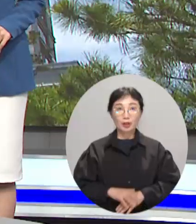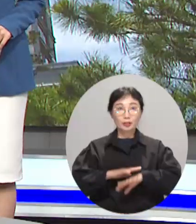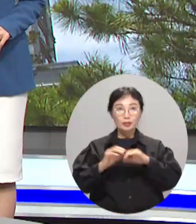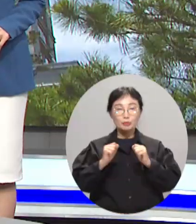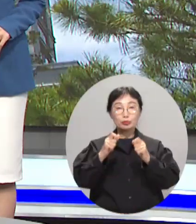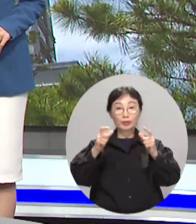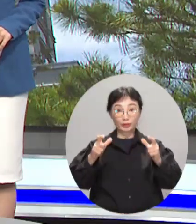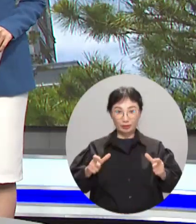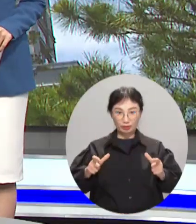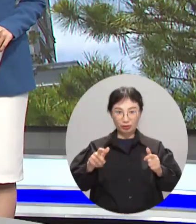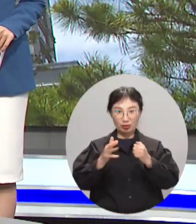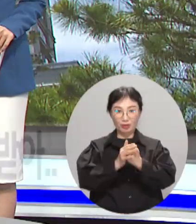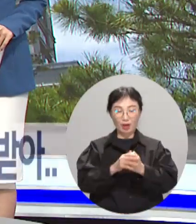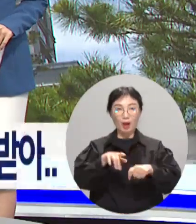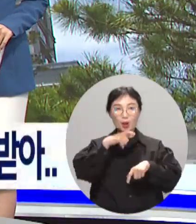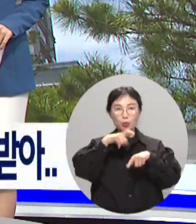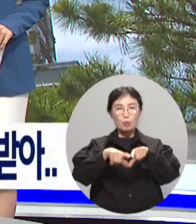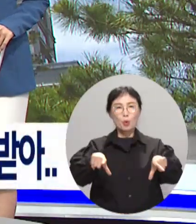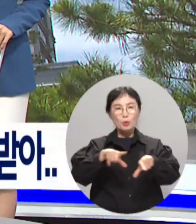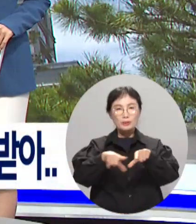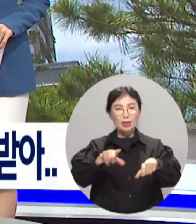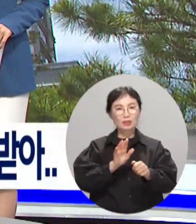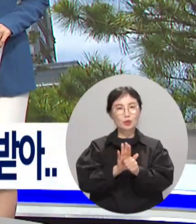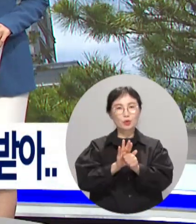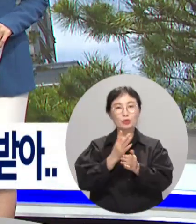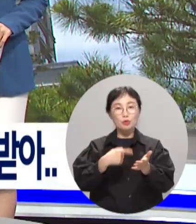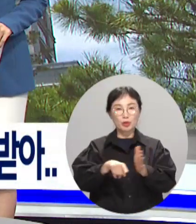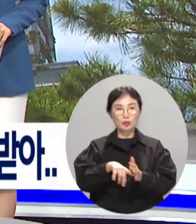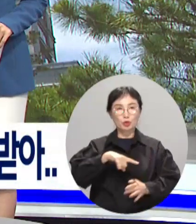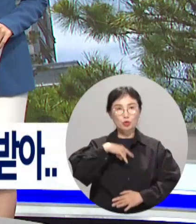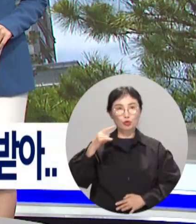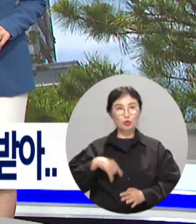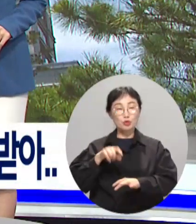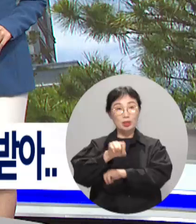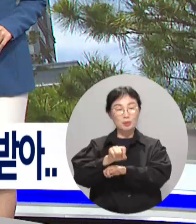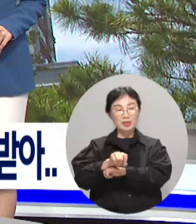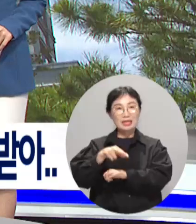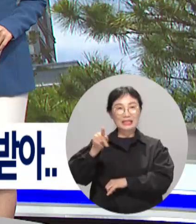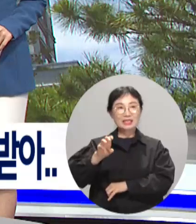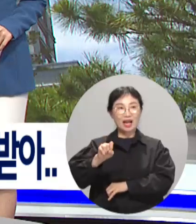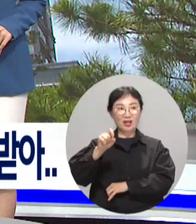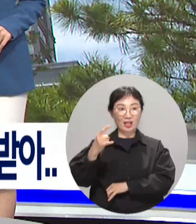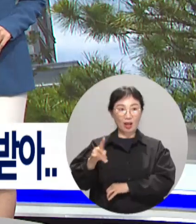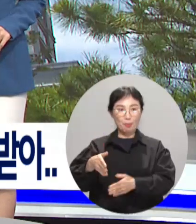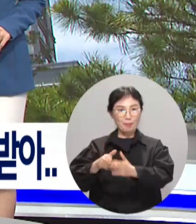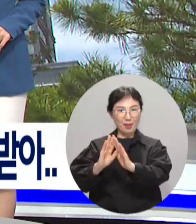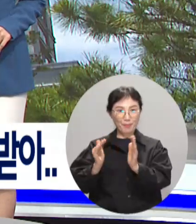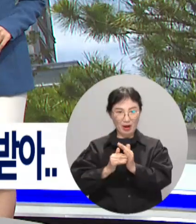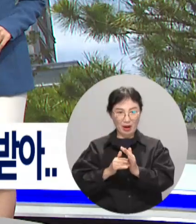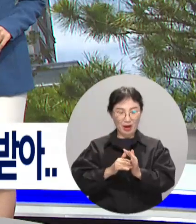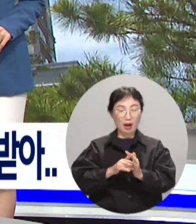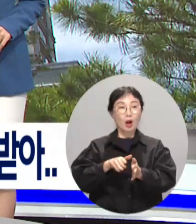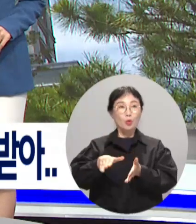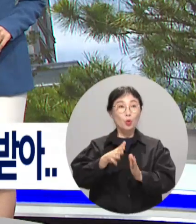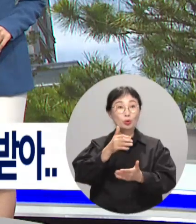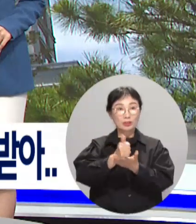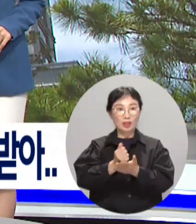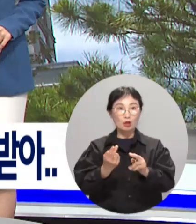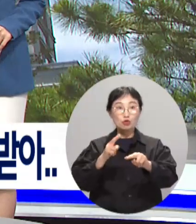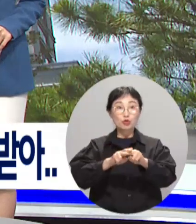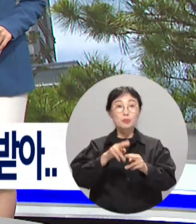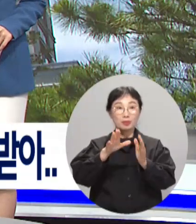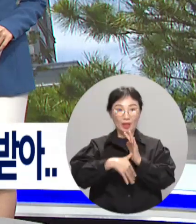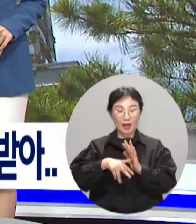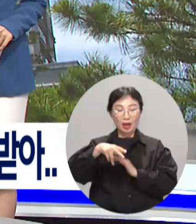전북 기업의 통상 지원을 위한 중국 사무소가 상해에 설치됐습니다. 김관영 지사가 취임하면서